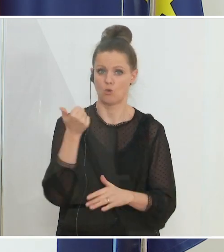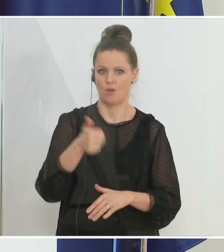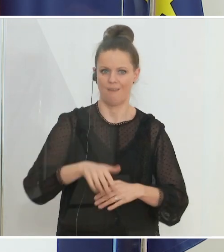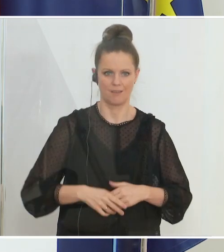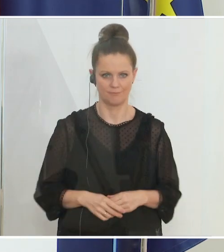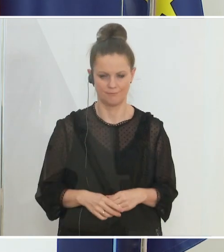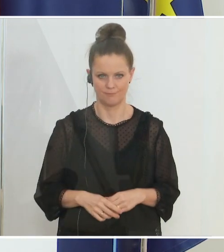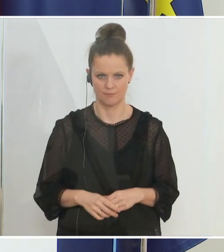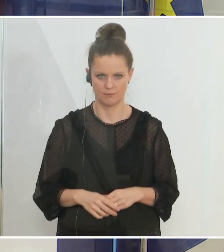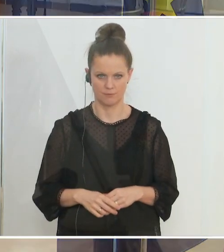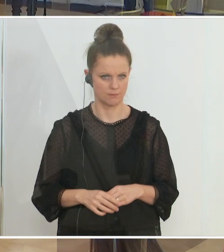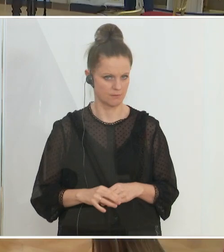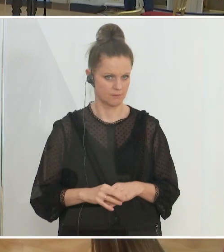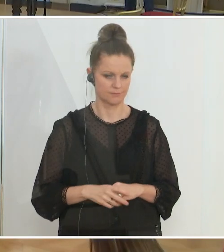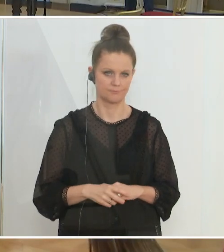wäre.